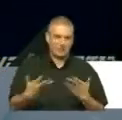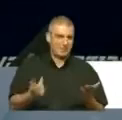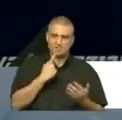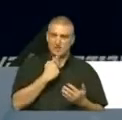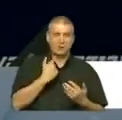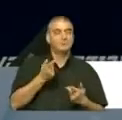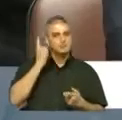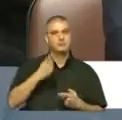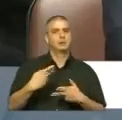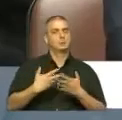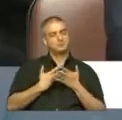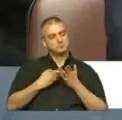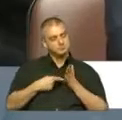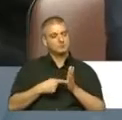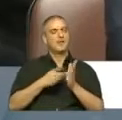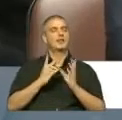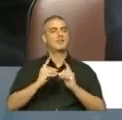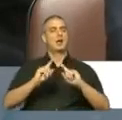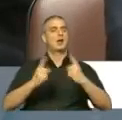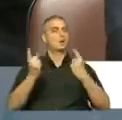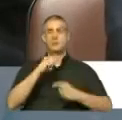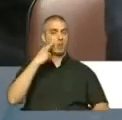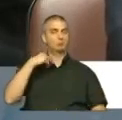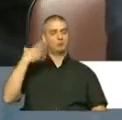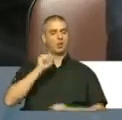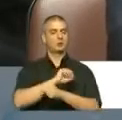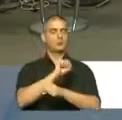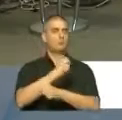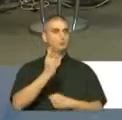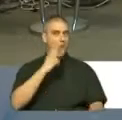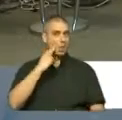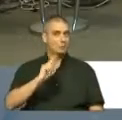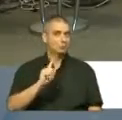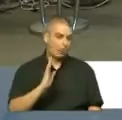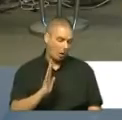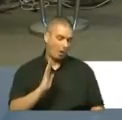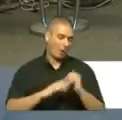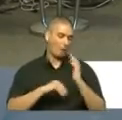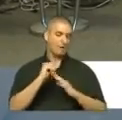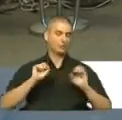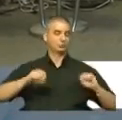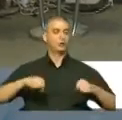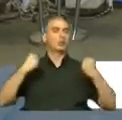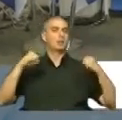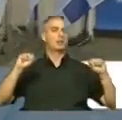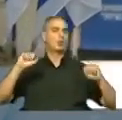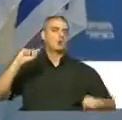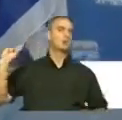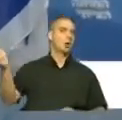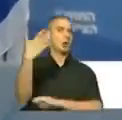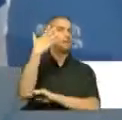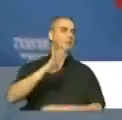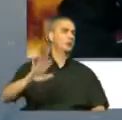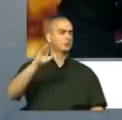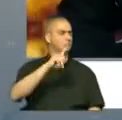חייבים לחדד דרך חלופית, וזה לא בושה להיות באופוזיציה, לא בושה. כך בנויים משטרים דמוקרטיים בכל מדינות המערב. אז בואי נדבר לרגע חברת